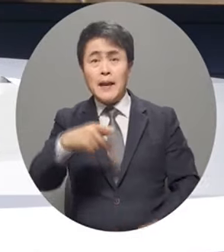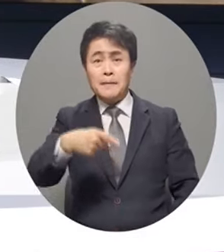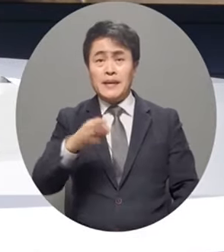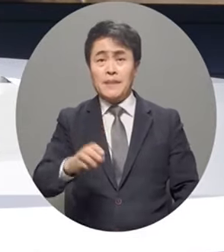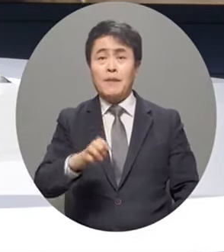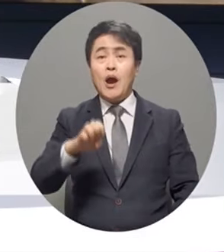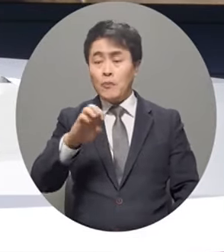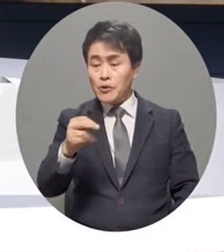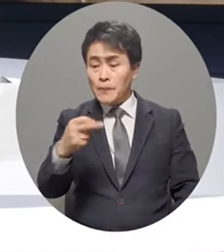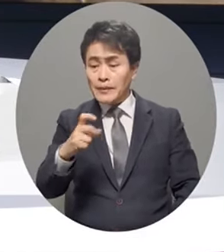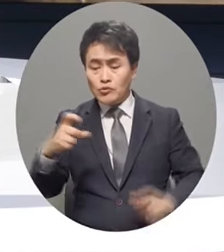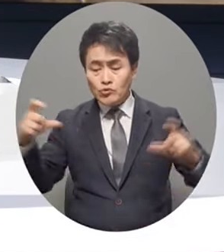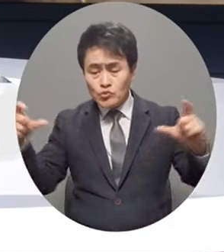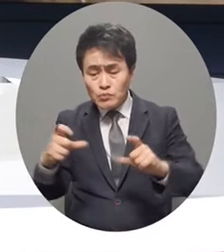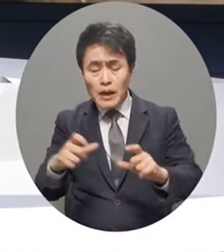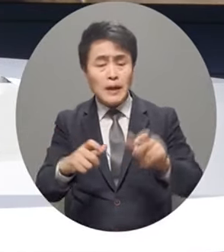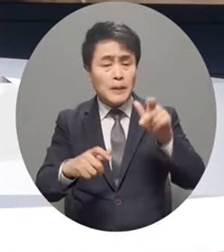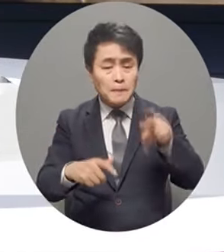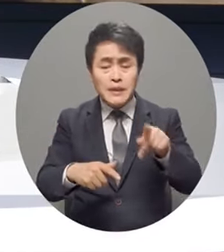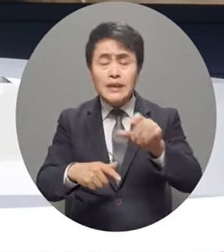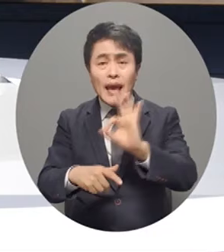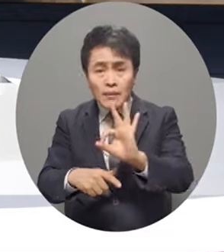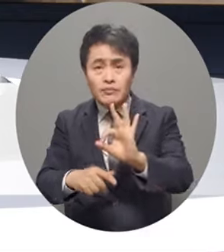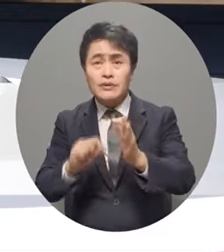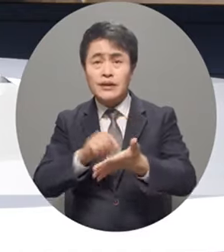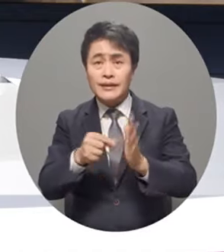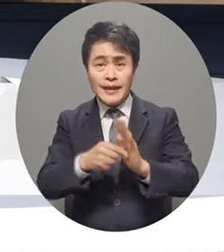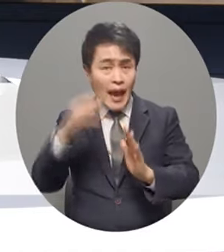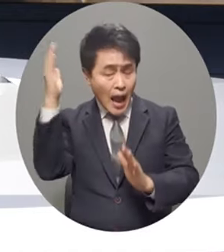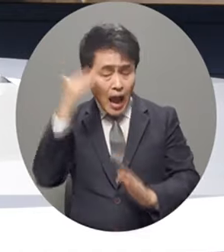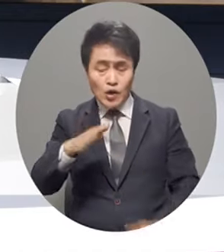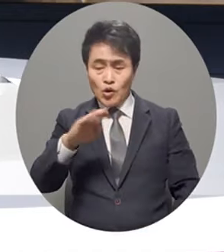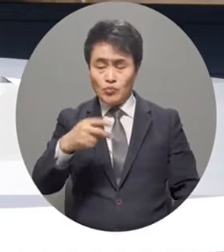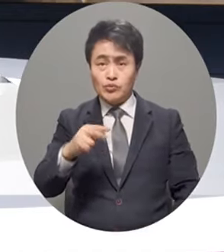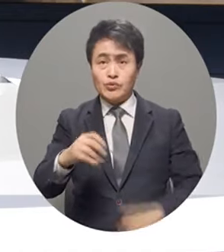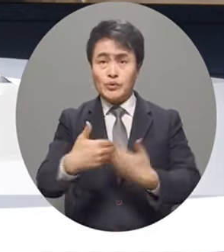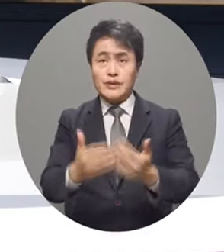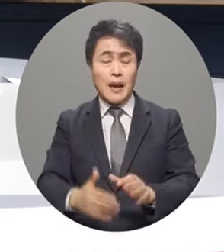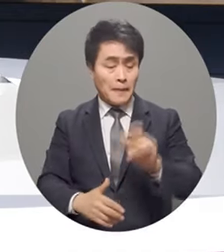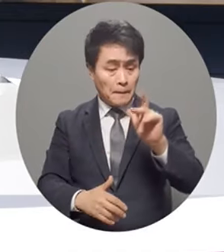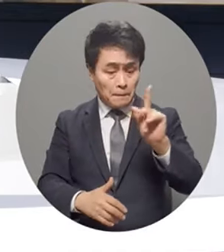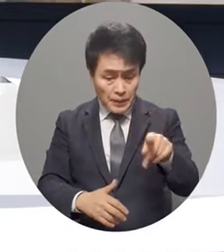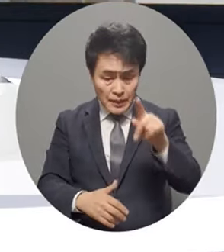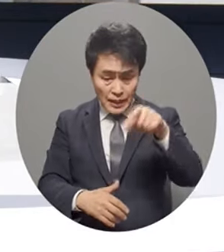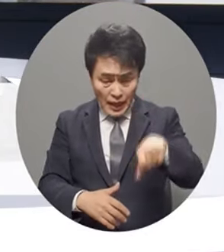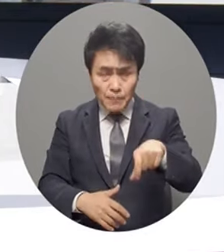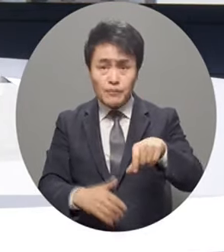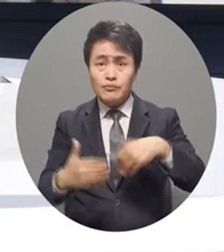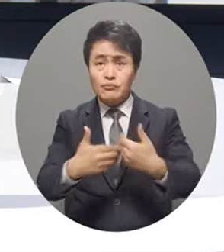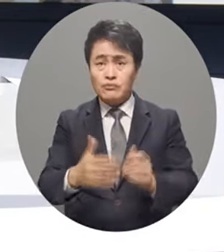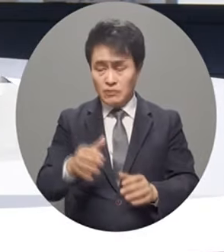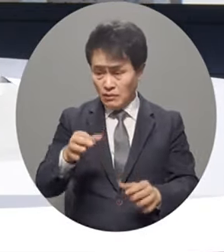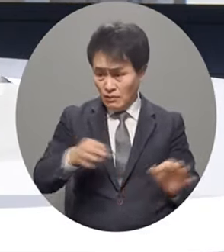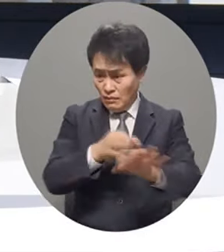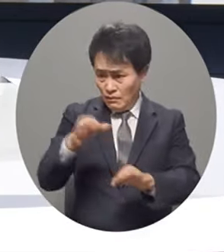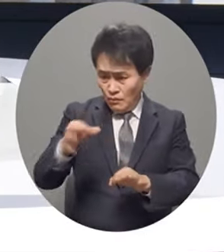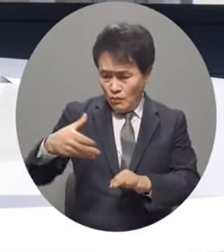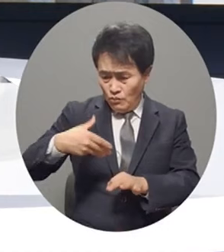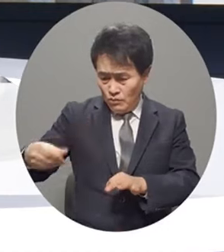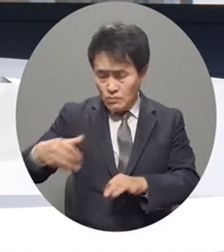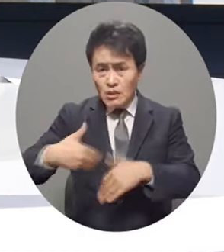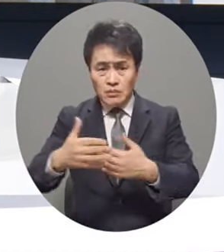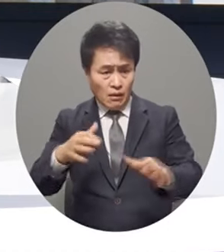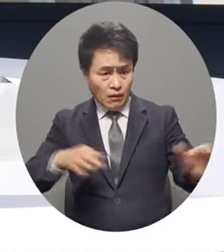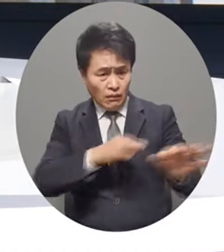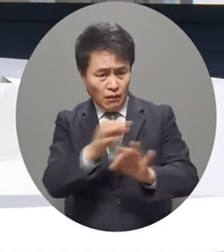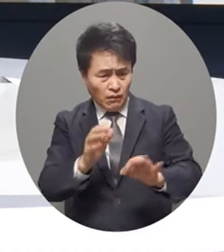파이낸싱의 준말인데요. 우리나라 부동산 PF는 대출을 기반으로 하고 있어 경기가 나쁘면 부실 도미노로 이어질 수